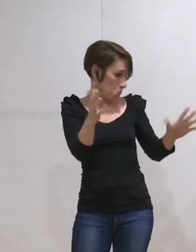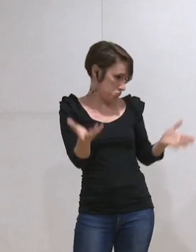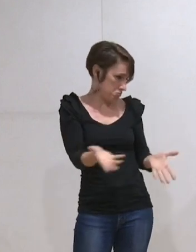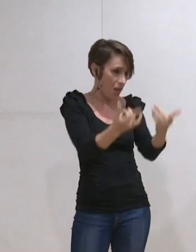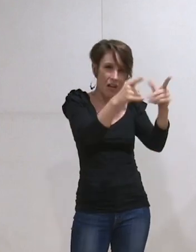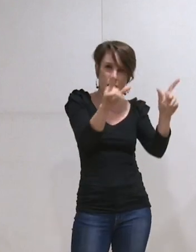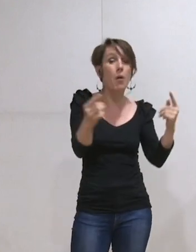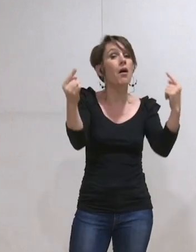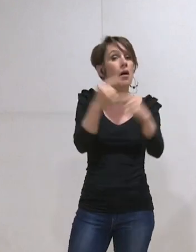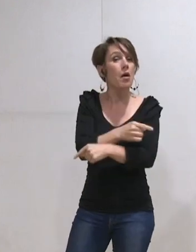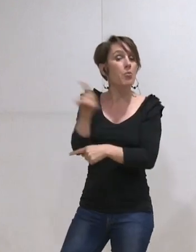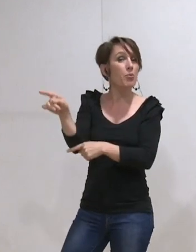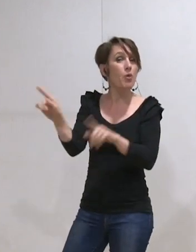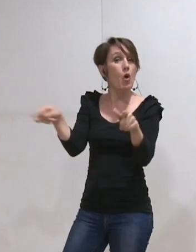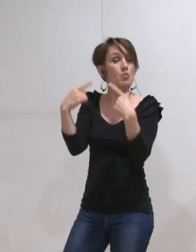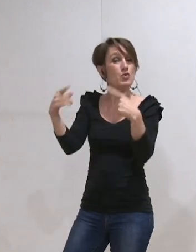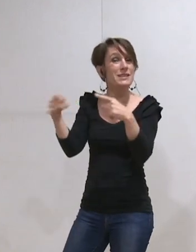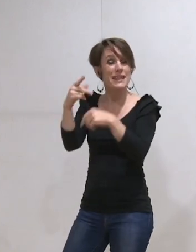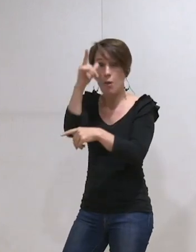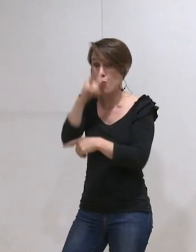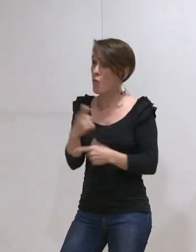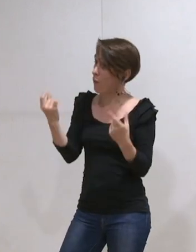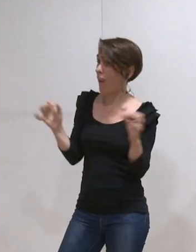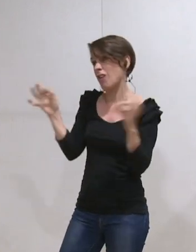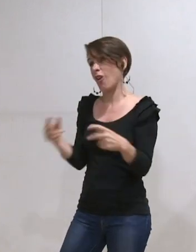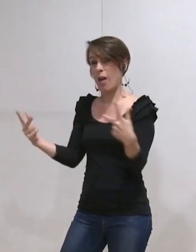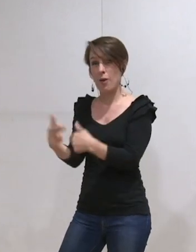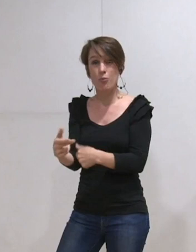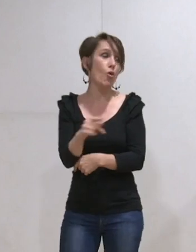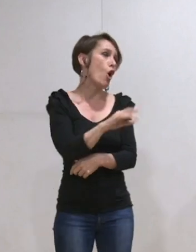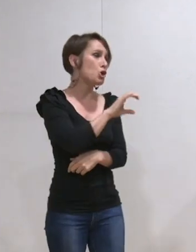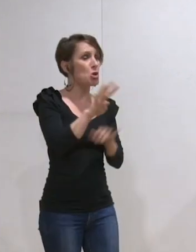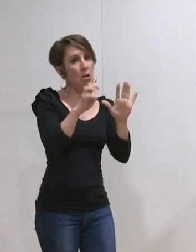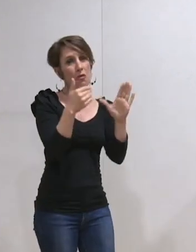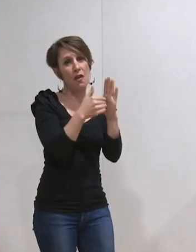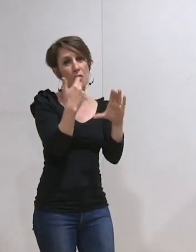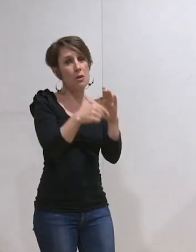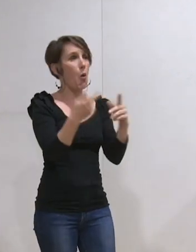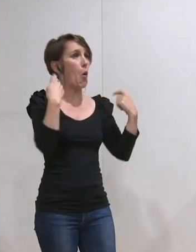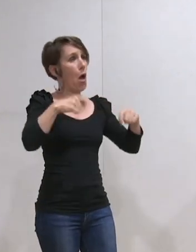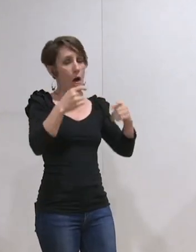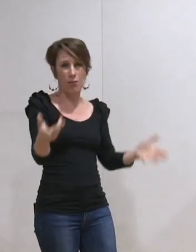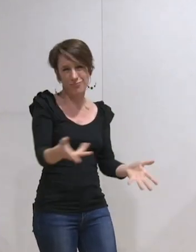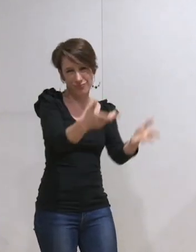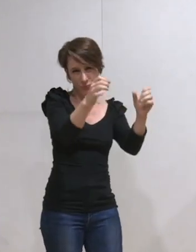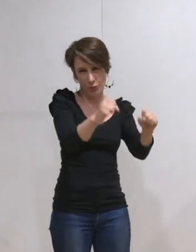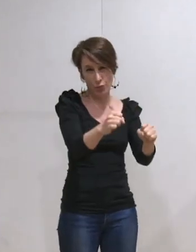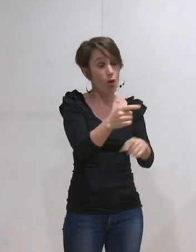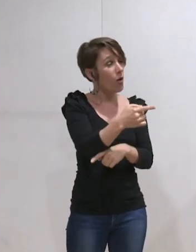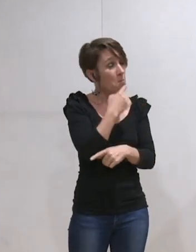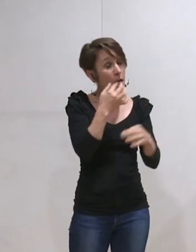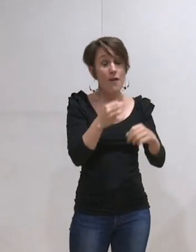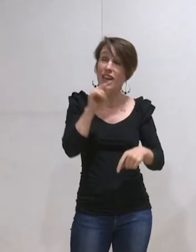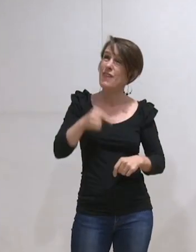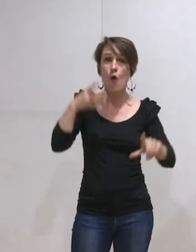nos finan aut au plus mal 95000 € passer muscade alors vous parlez suffisamment de transparence vous avez raison alors